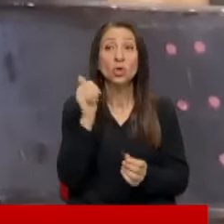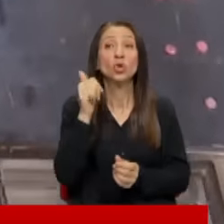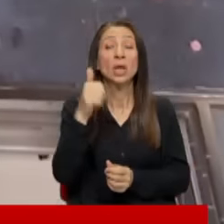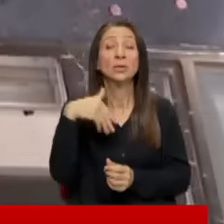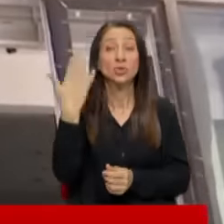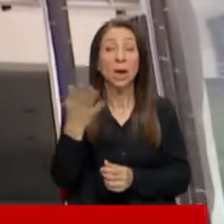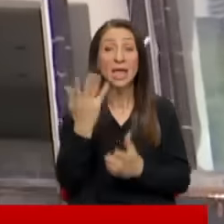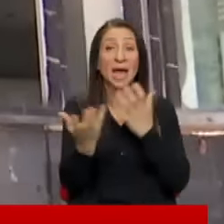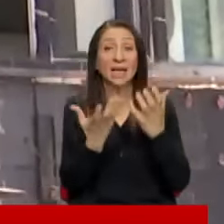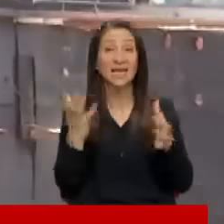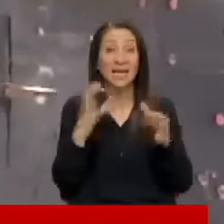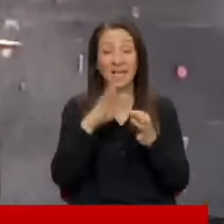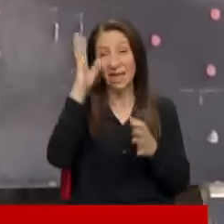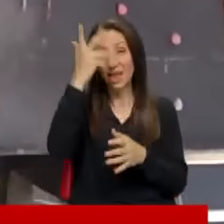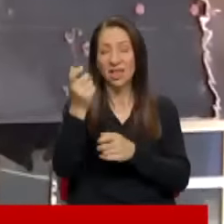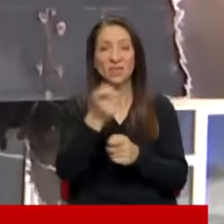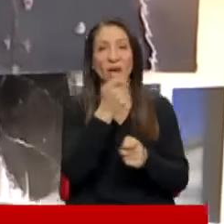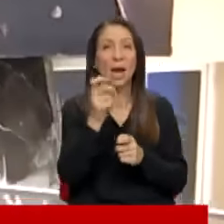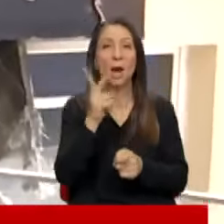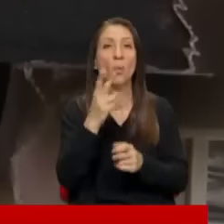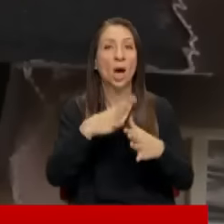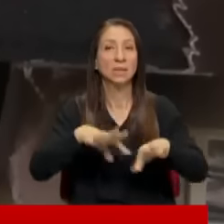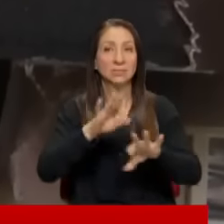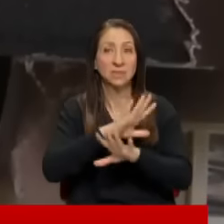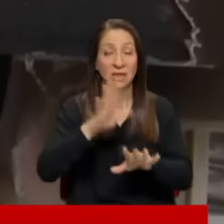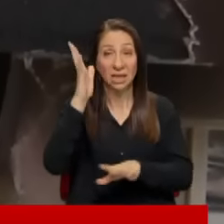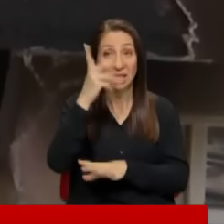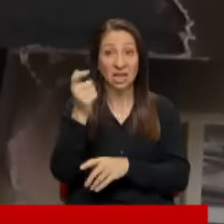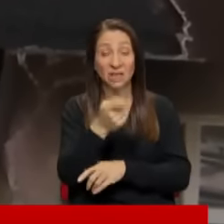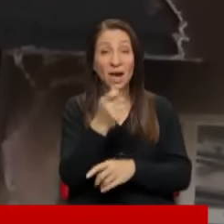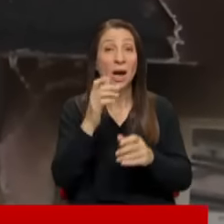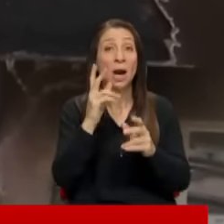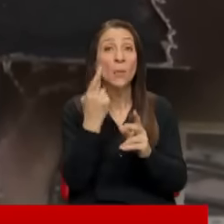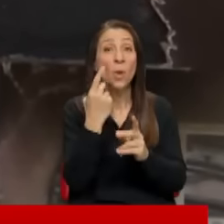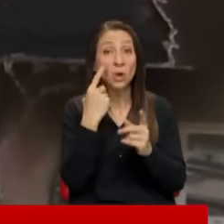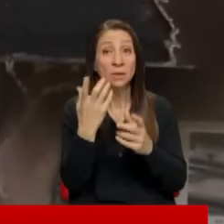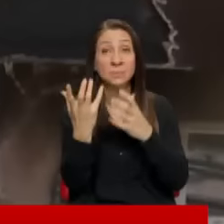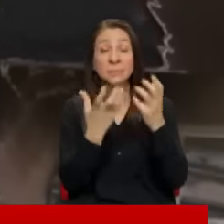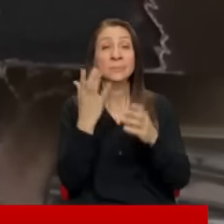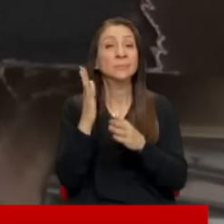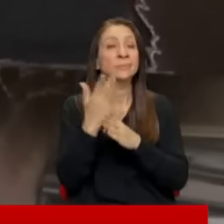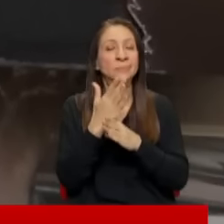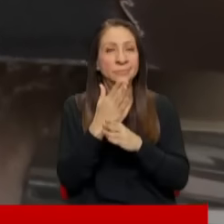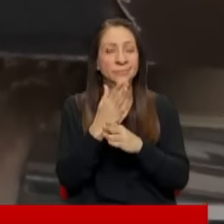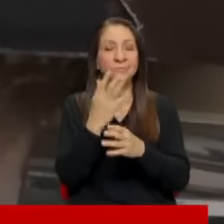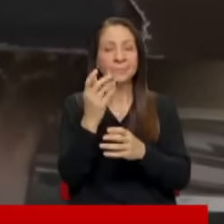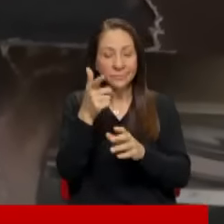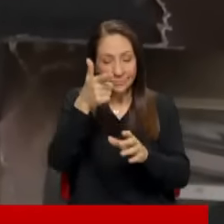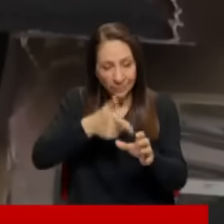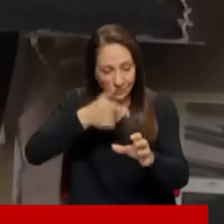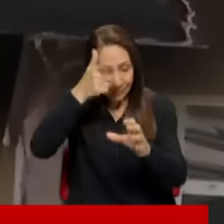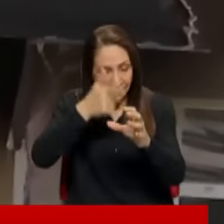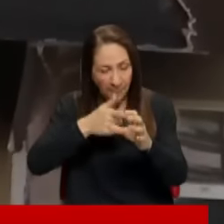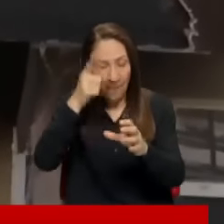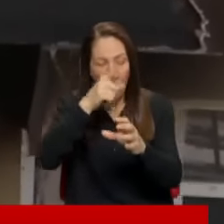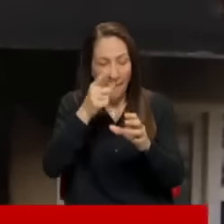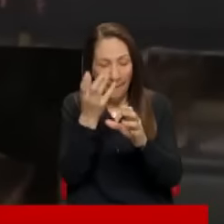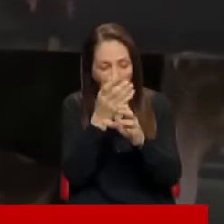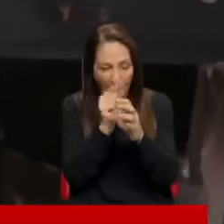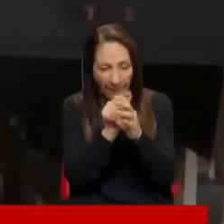sonra yangına ilişkin itfaiye raporu da tamamlandı. İtfaiye raporuna göre yangının çıkış nedeni kaynak makinesinden